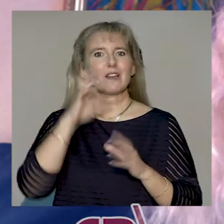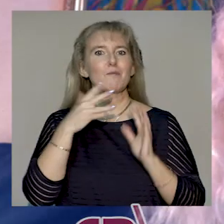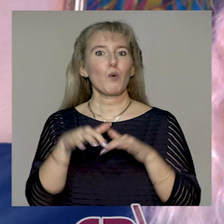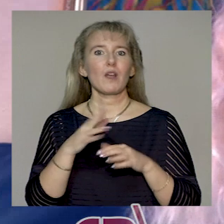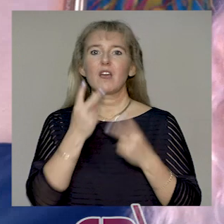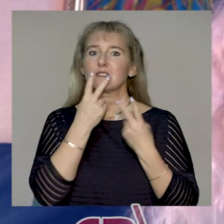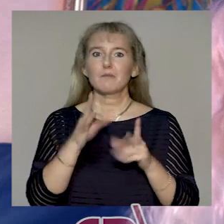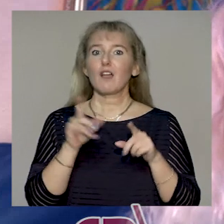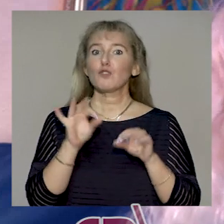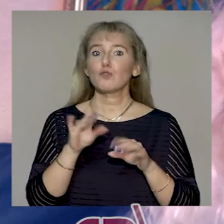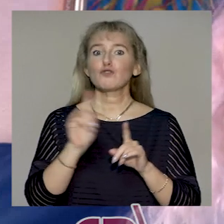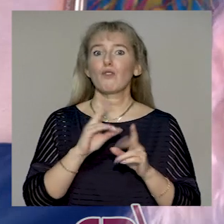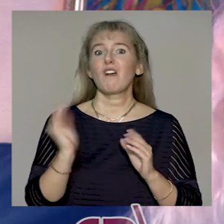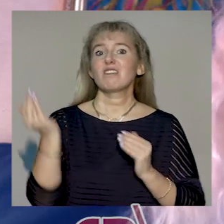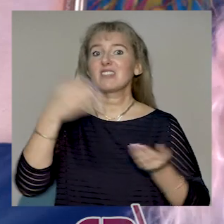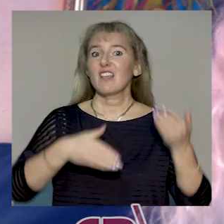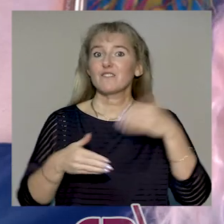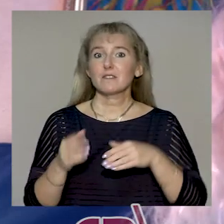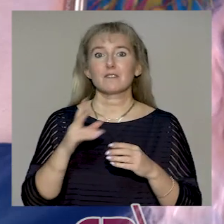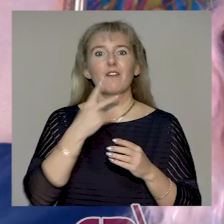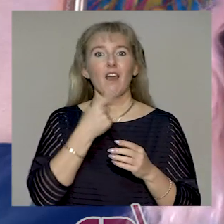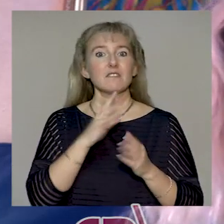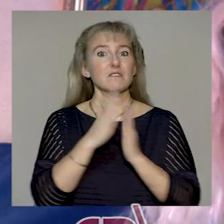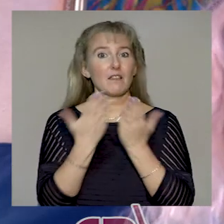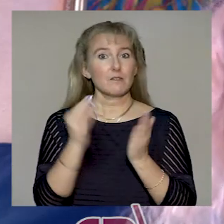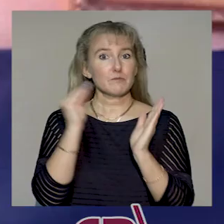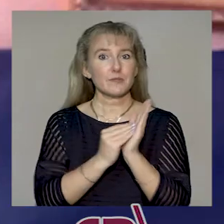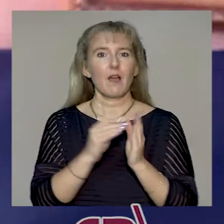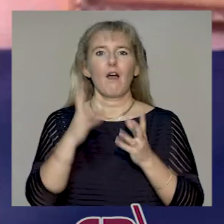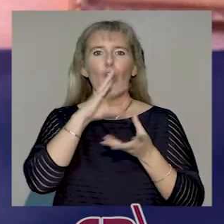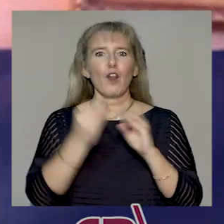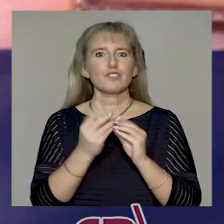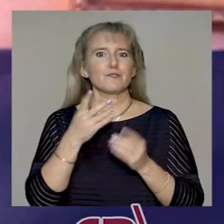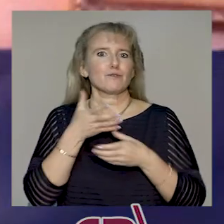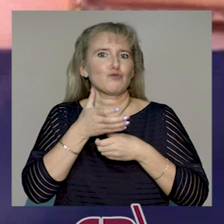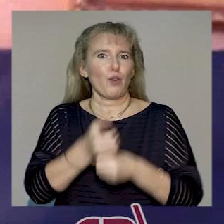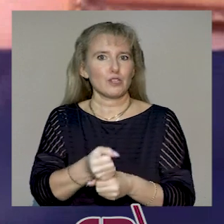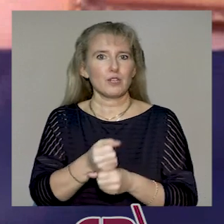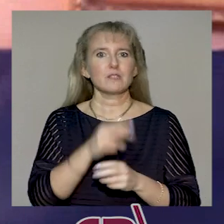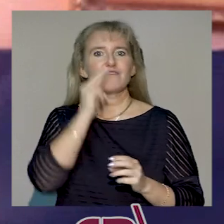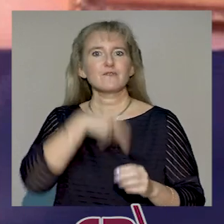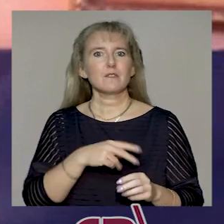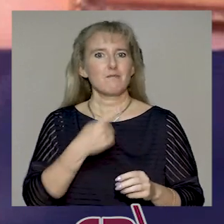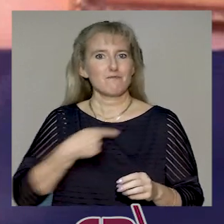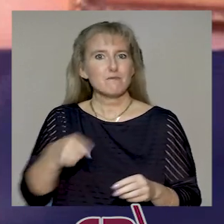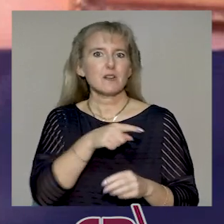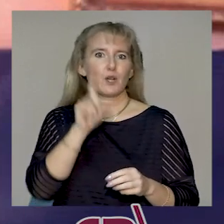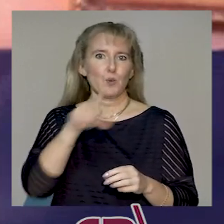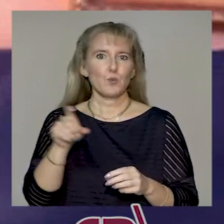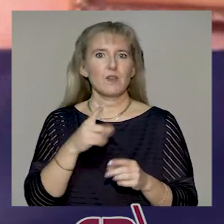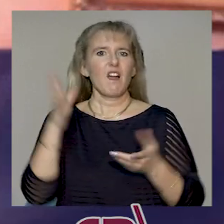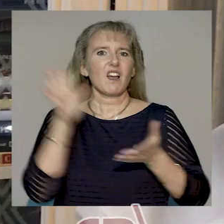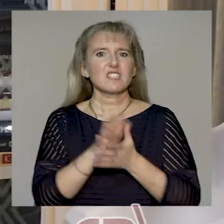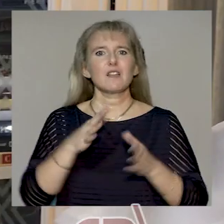Несмотря на то, что все черноморские дельфины занесены в Красную книгу, их количество продолжает сокращаться. Виной тому мы, люди. Тут